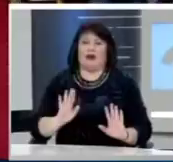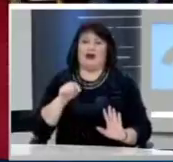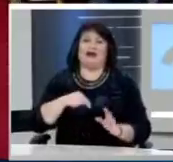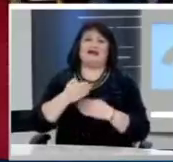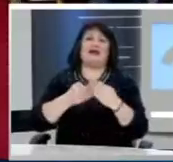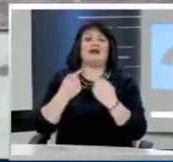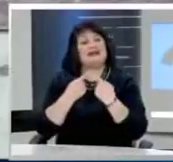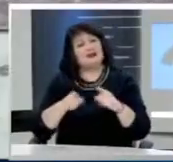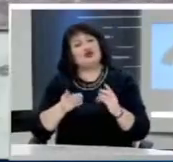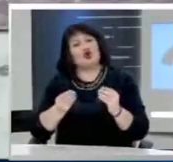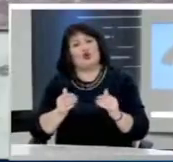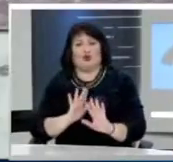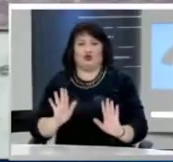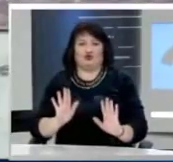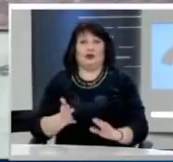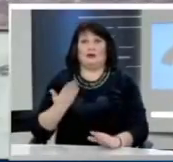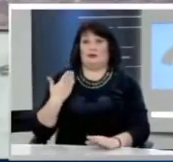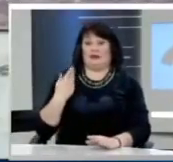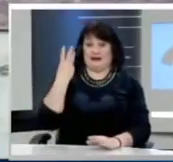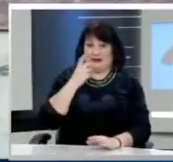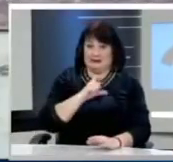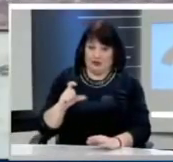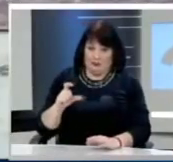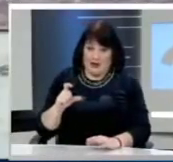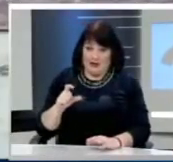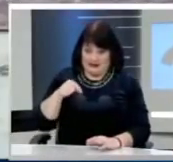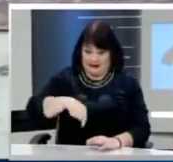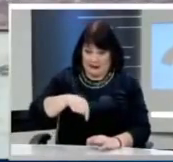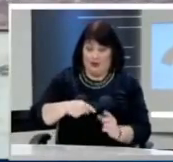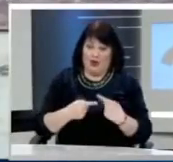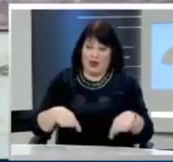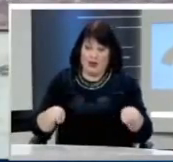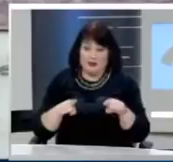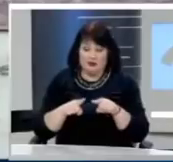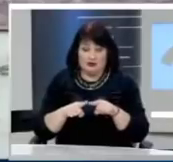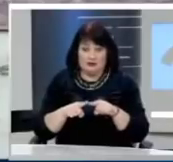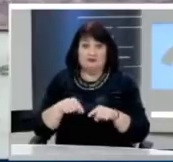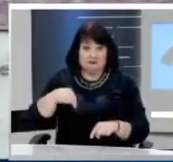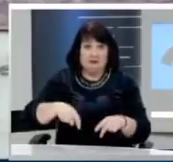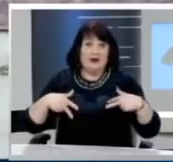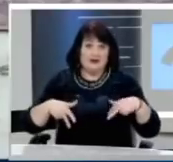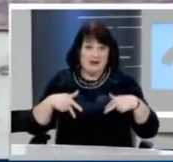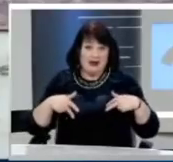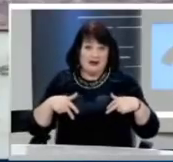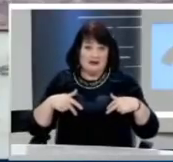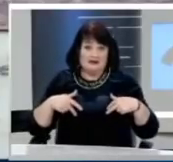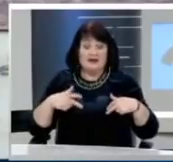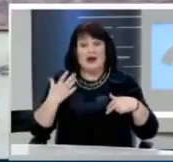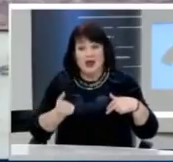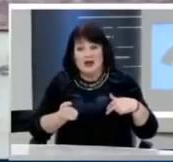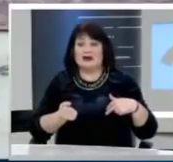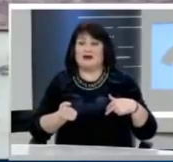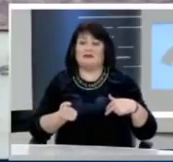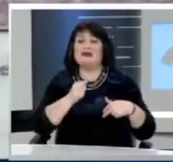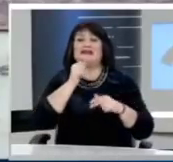διαφορετικά. Επίσης, πριν από τρεις εβδομάδες σε αυτή την αίθουσα η παρούσα κυβέρνηση έχει πάρει